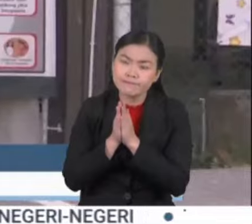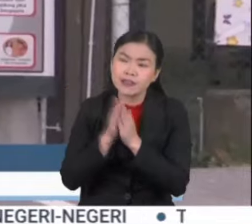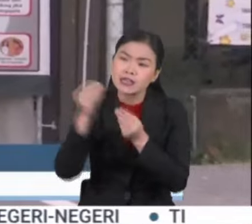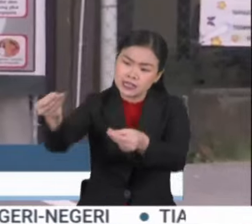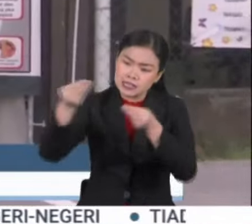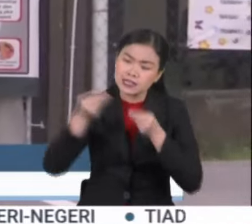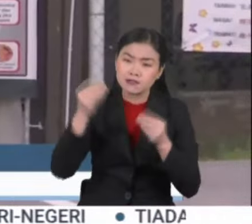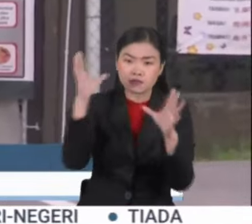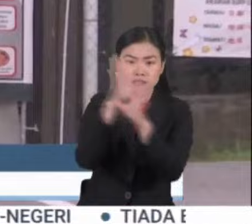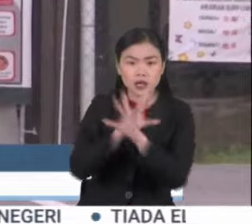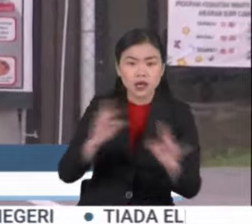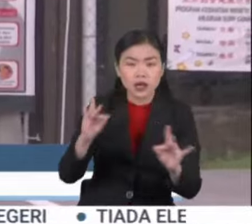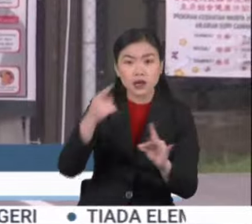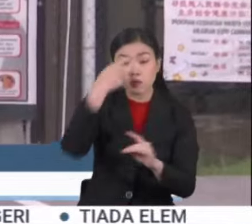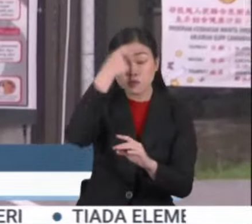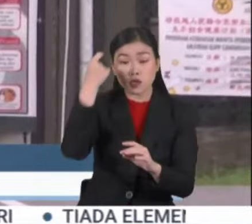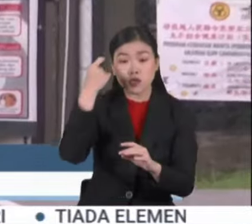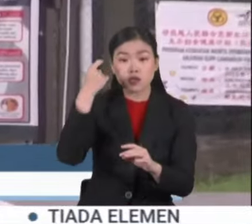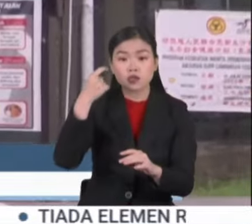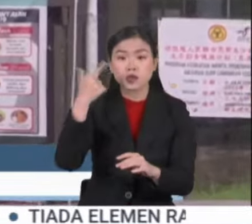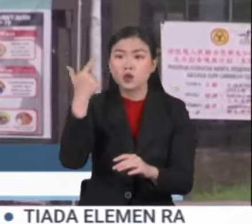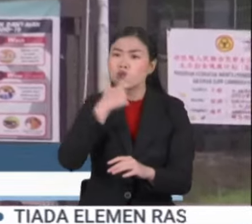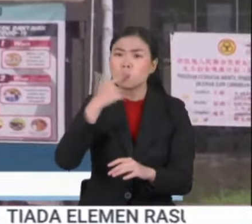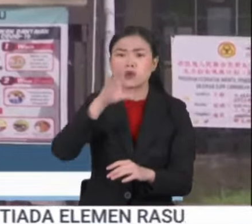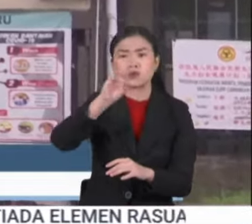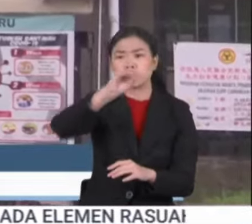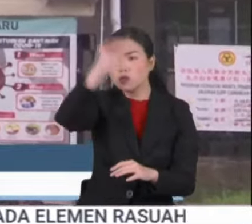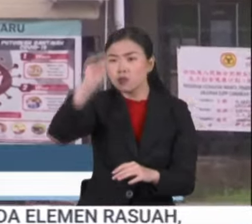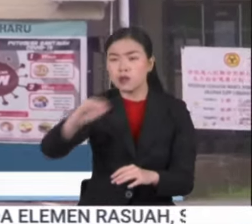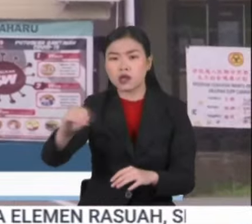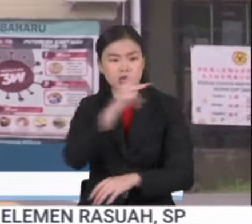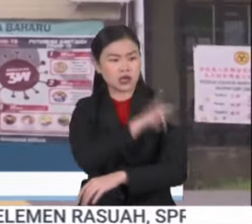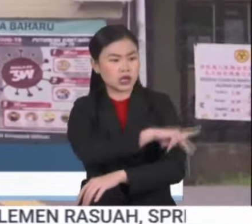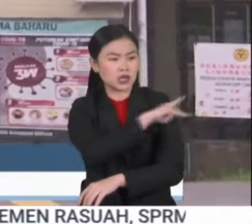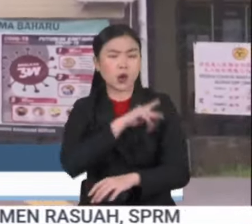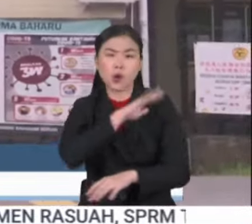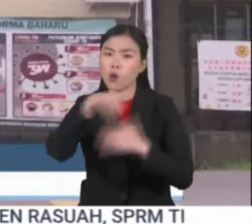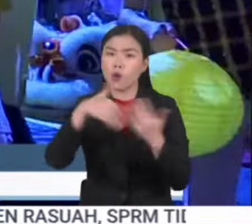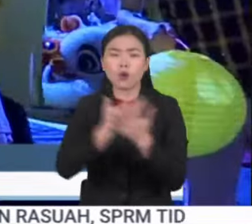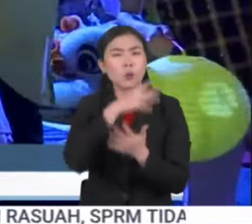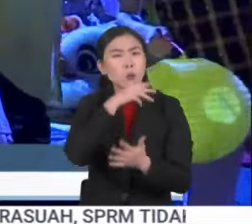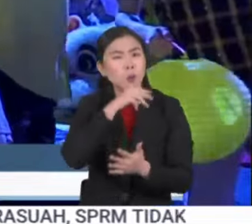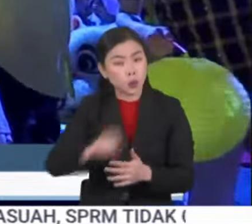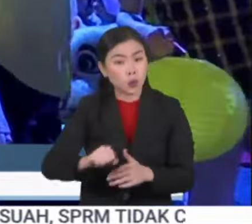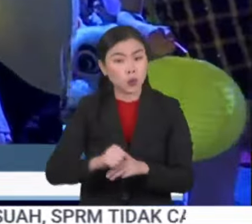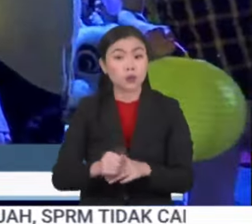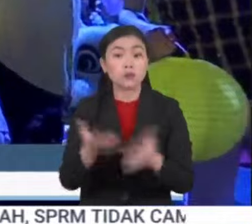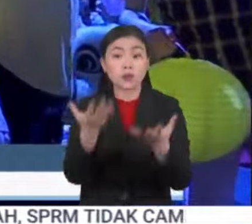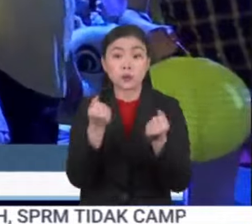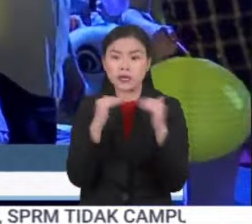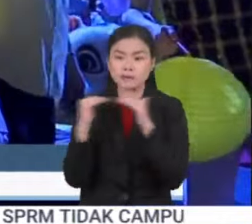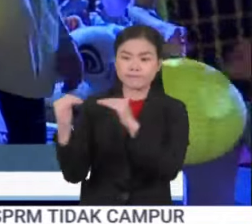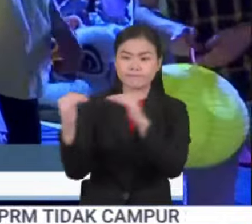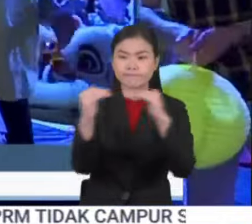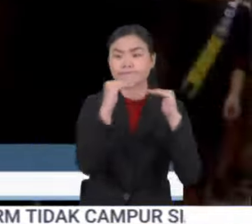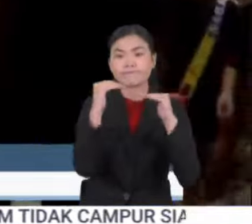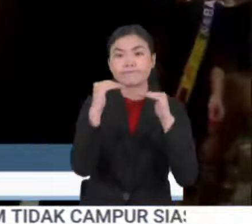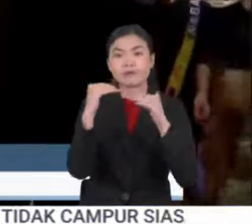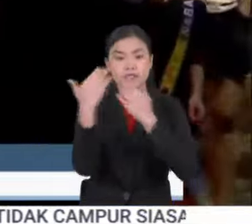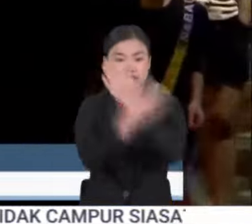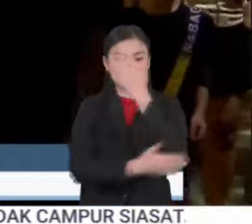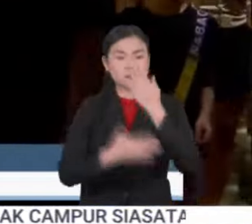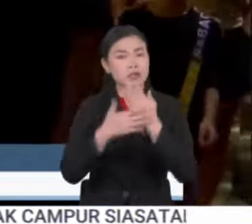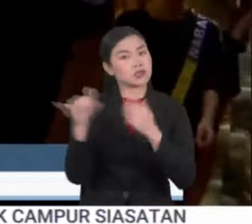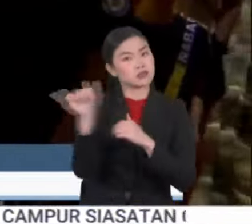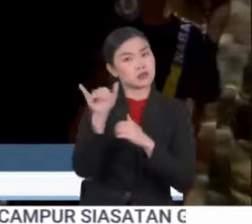be not having 70% of clinic lagi. We just want to have the same facility, healthcare facility as West Malaysia. That's all.